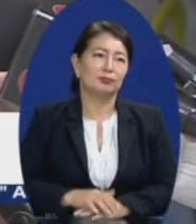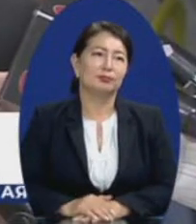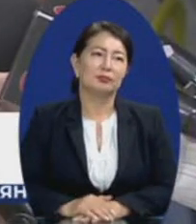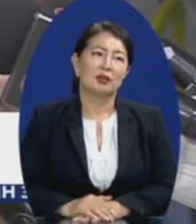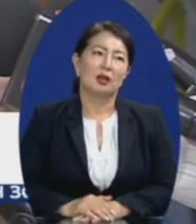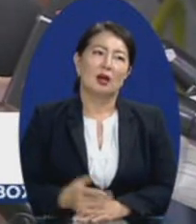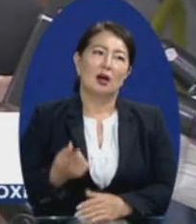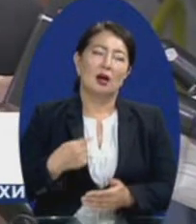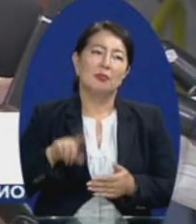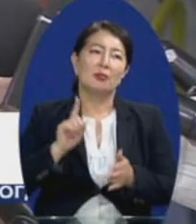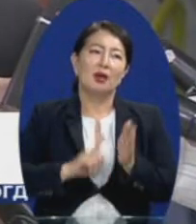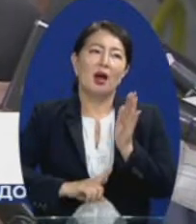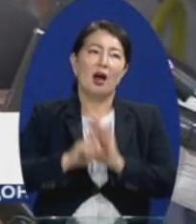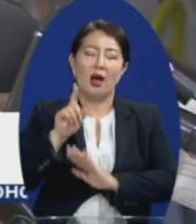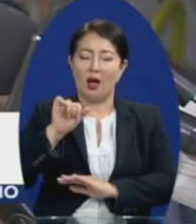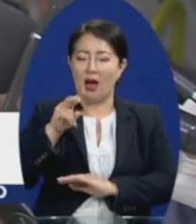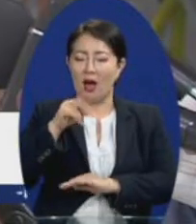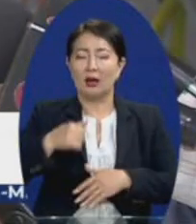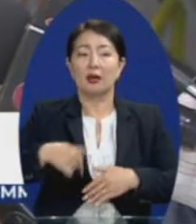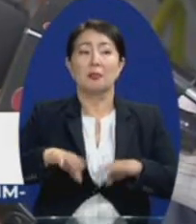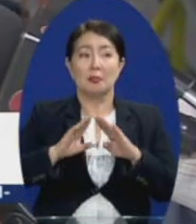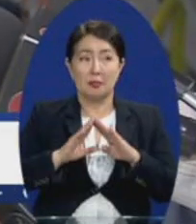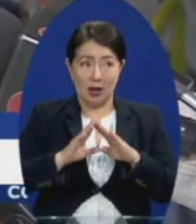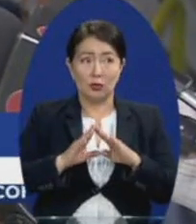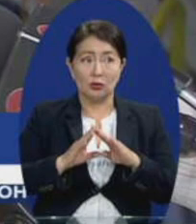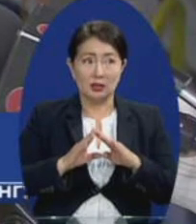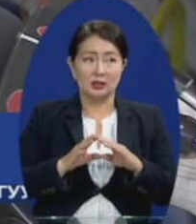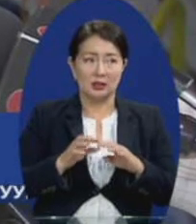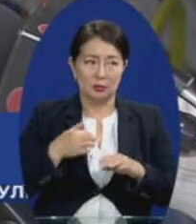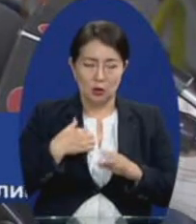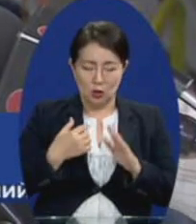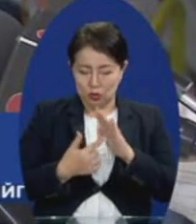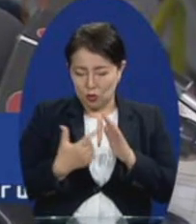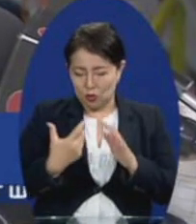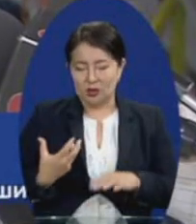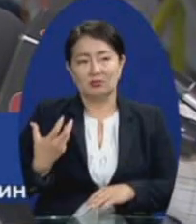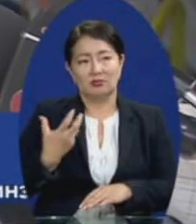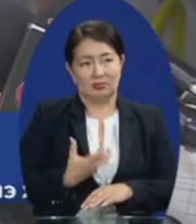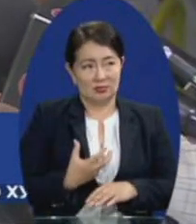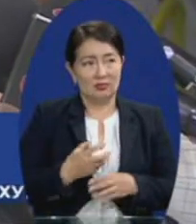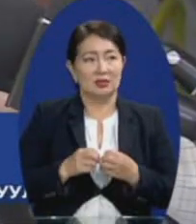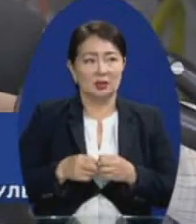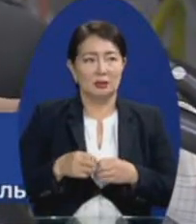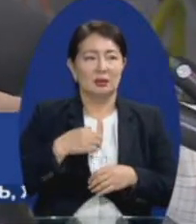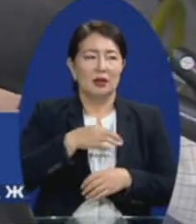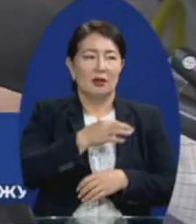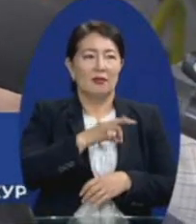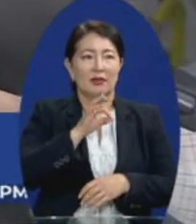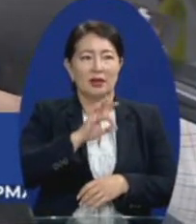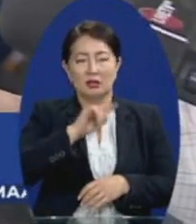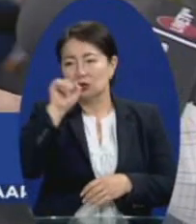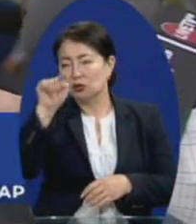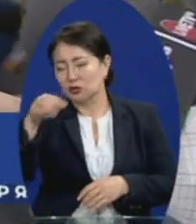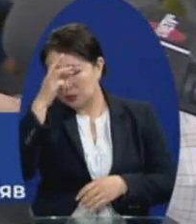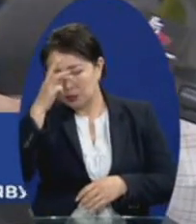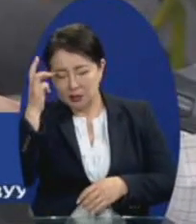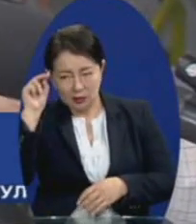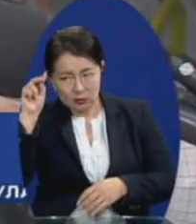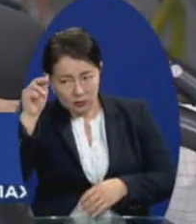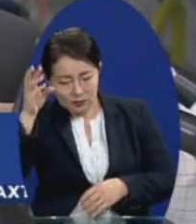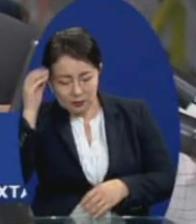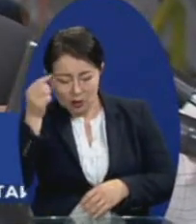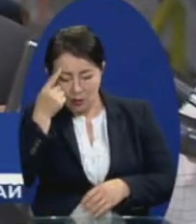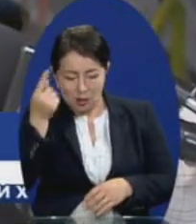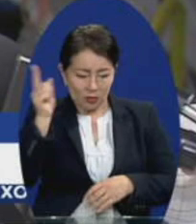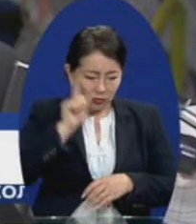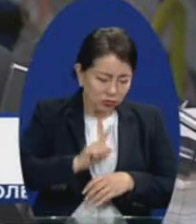Хамгийн анхны анги байгуулагдаж байгаа учраас одоо сөөрн одоо бид нар л тавьж байгаа хэсэг. Тэгэхээр бид нар Францд очив мэдлэг туршлагаа Монголдо нутагшуулад